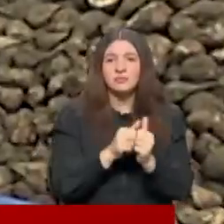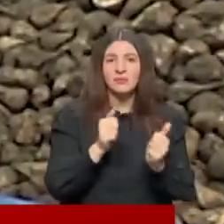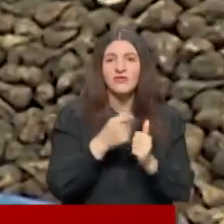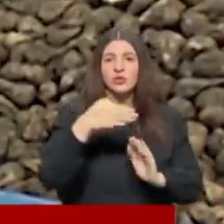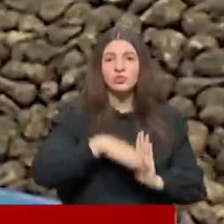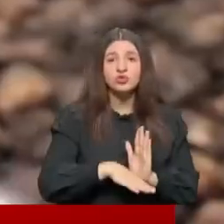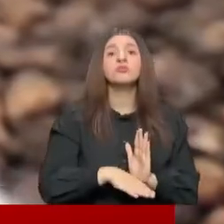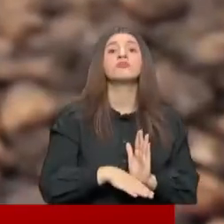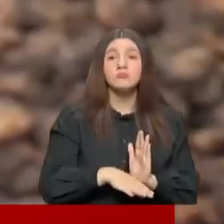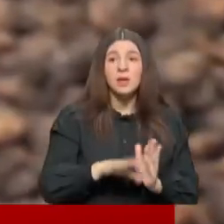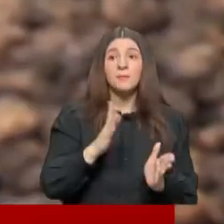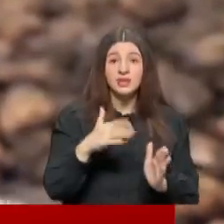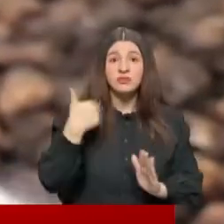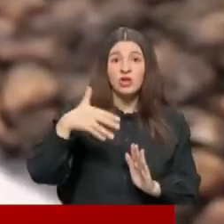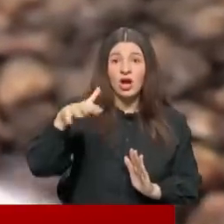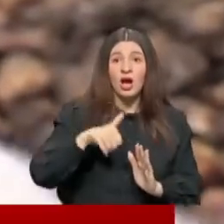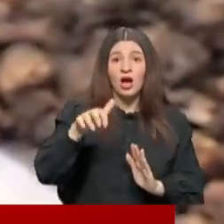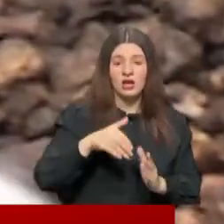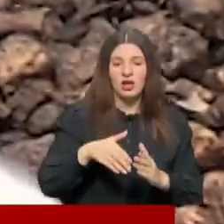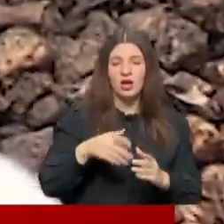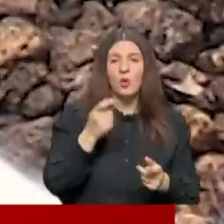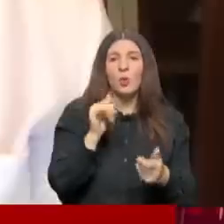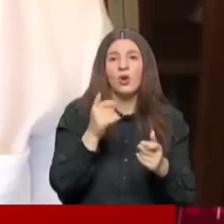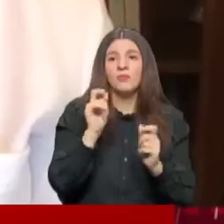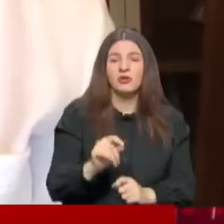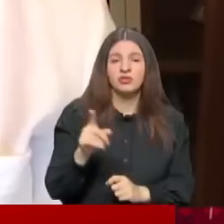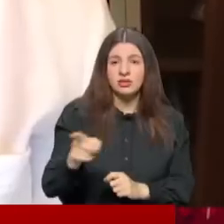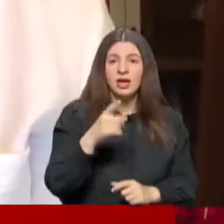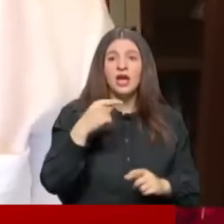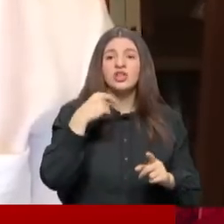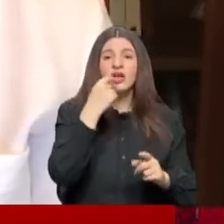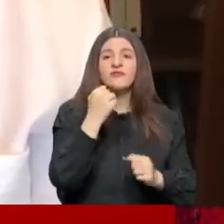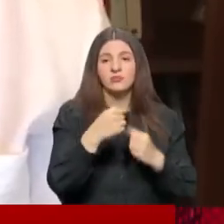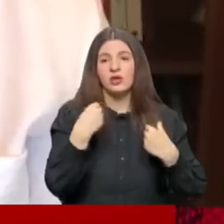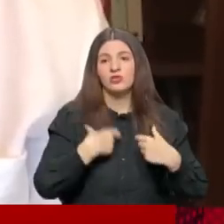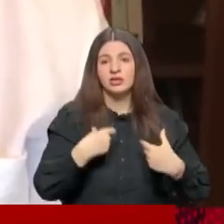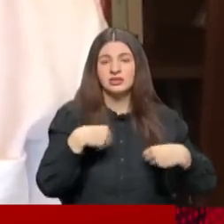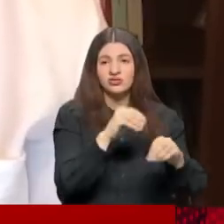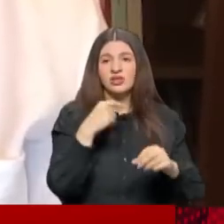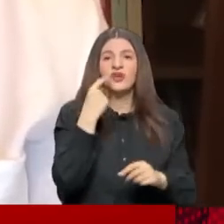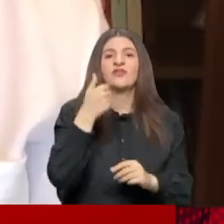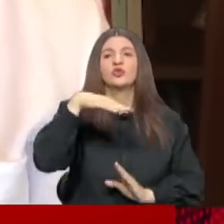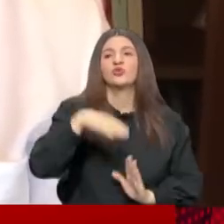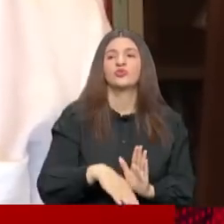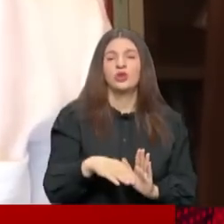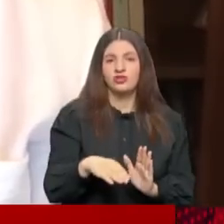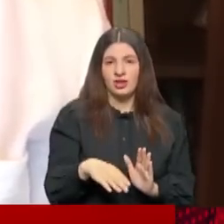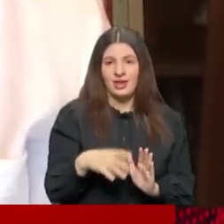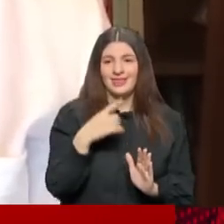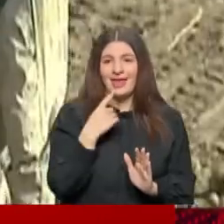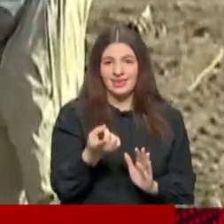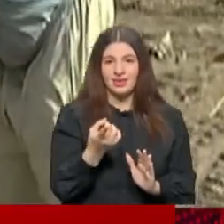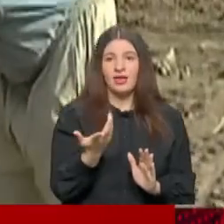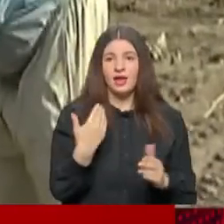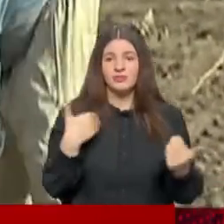fiyat düşmediği gibi bir de ithalat kartı açılmak zorunda kaldı. Şeker fabrikaları özelleştirilecek, şeker fiyatları düşecek